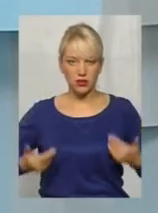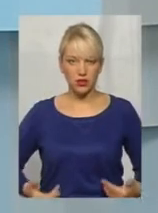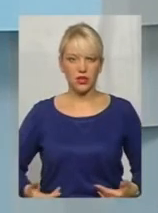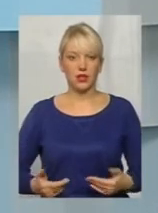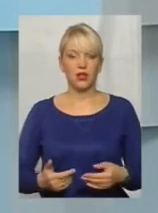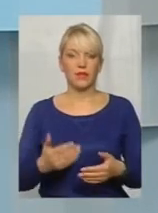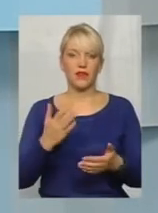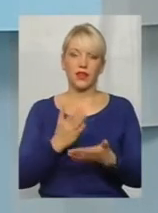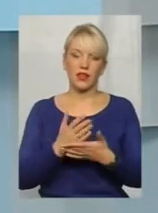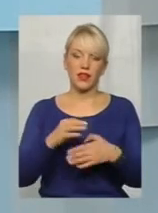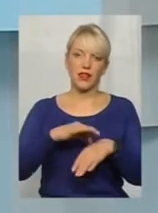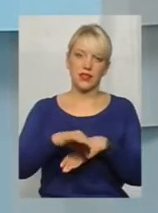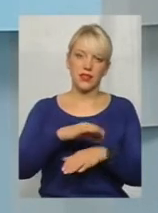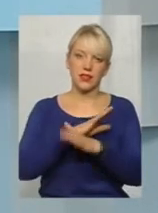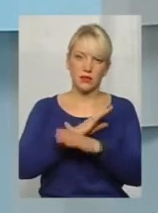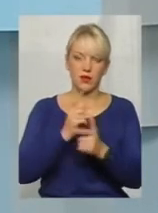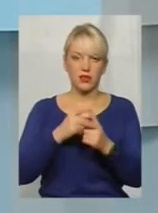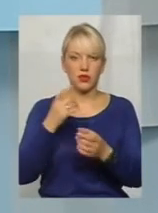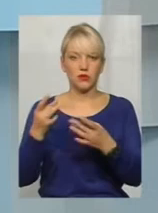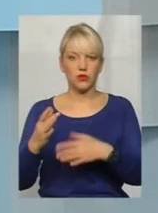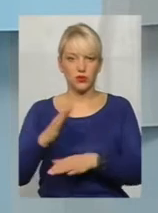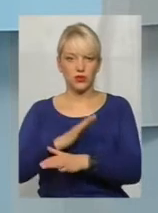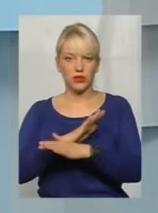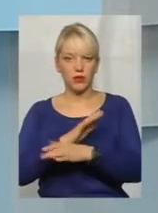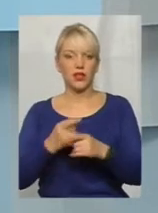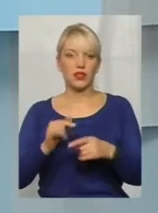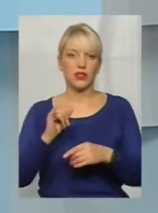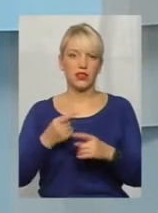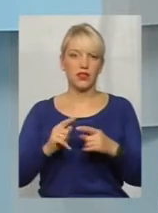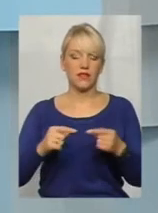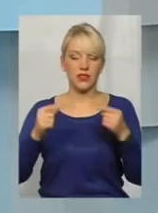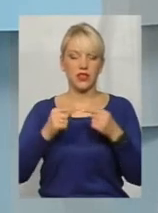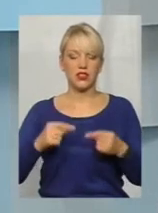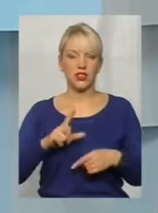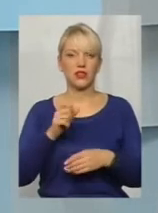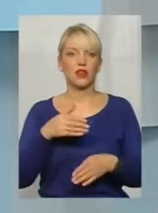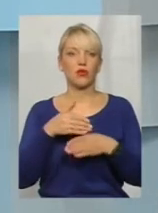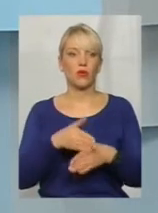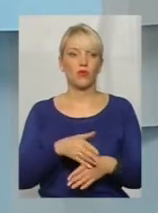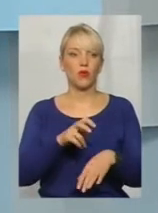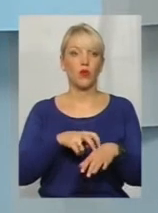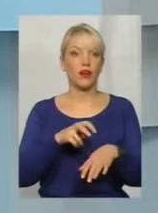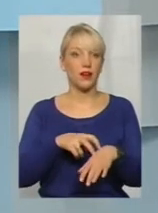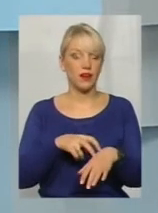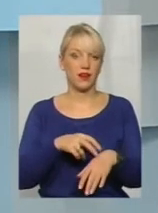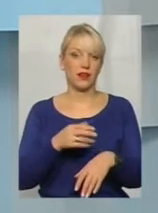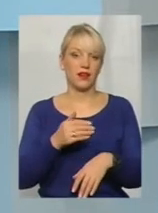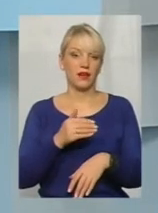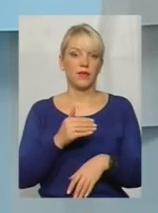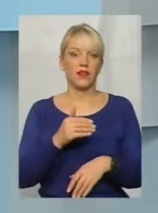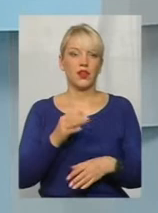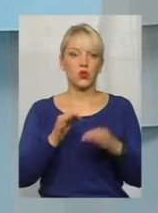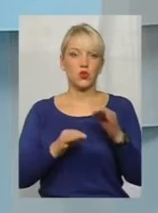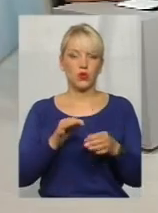ознаки насильницької, ненасильницької смерті. Вони це здійснюють зазвичай за допомогою лікаря, фельдшера,